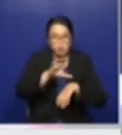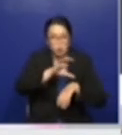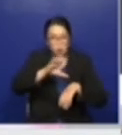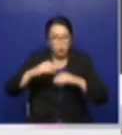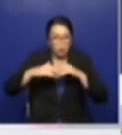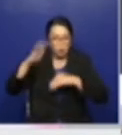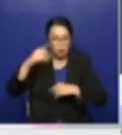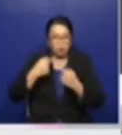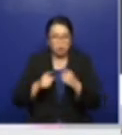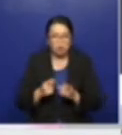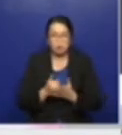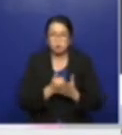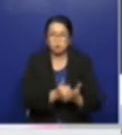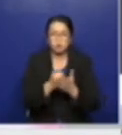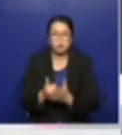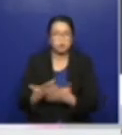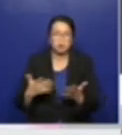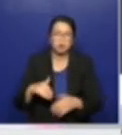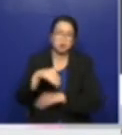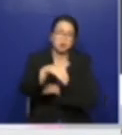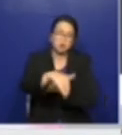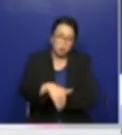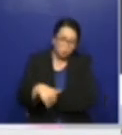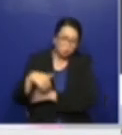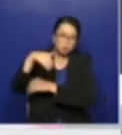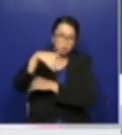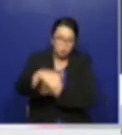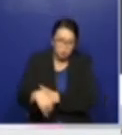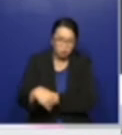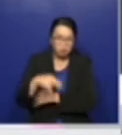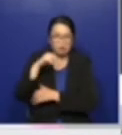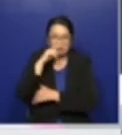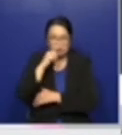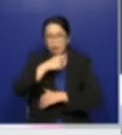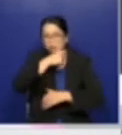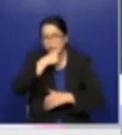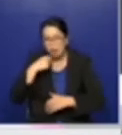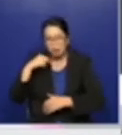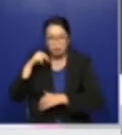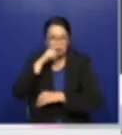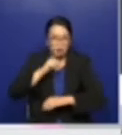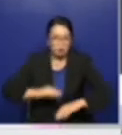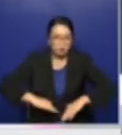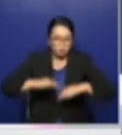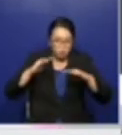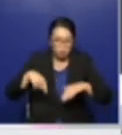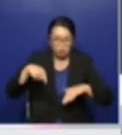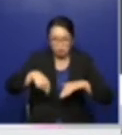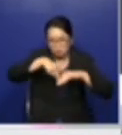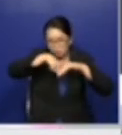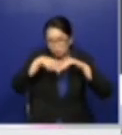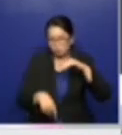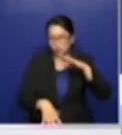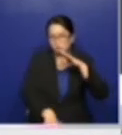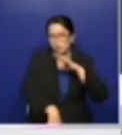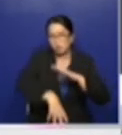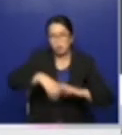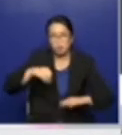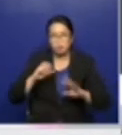ไม่มีอะไรเปลี่ยนแปลงเดี๋ยวก็ขุดเดี๋ยวก็ลอกน้ำไม่มาก็ไม่รู้ทรัพยากรน้ำใต้ดินก็ไม่มีระบบที่จะเอาขึ้นมา